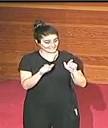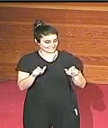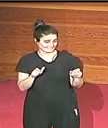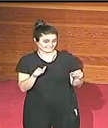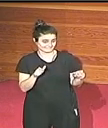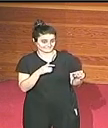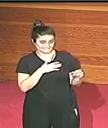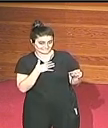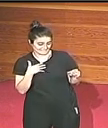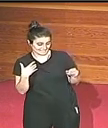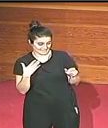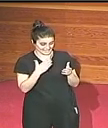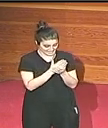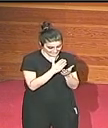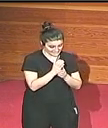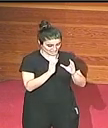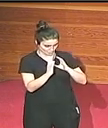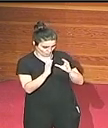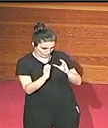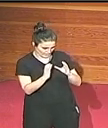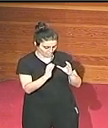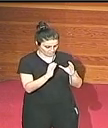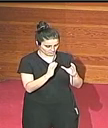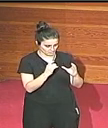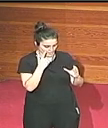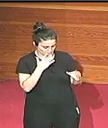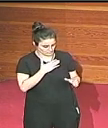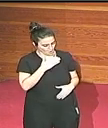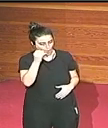edo erabidetara bere aurriritziak, bere iritzi